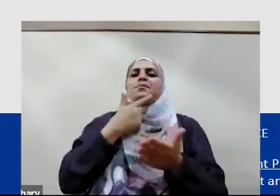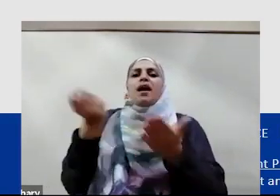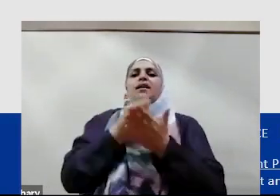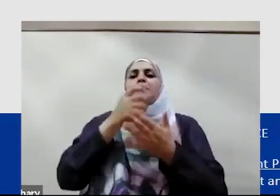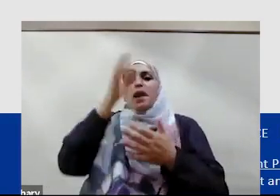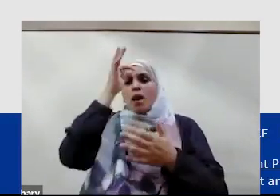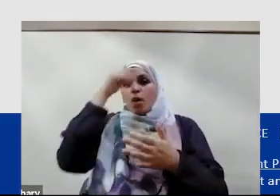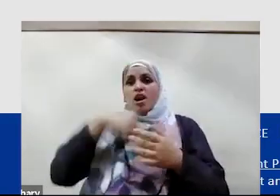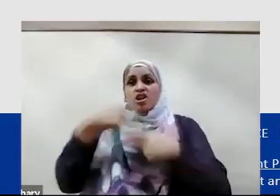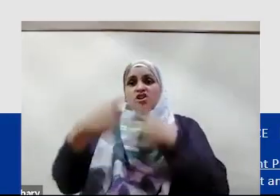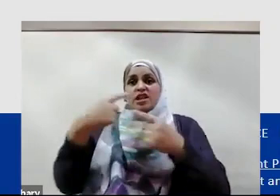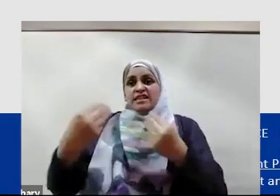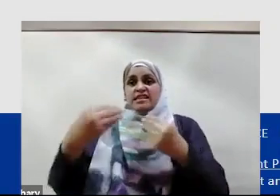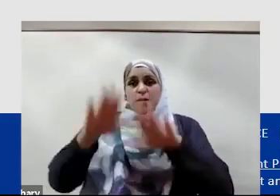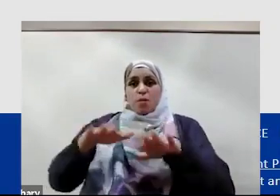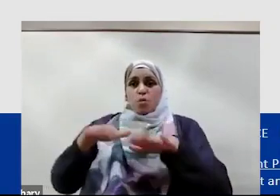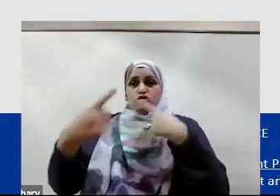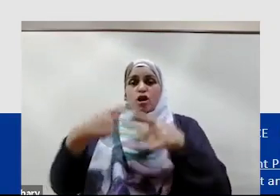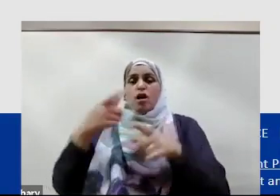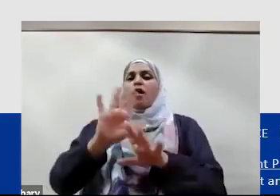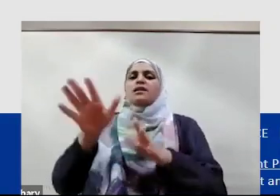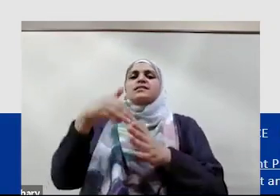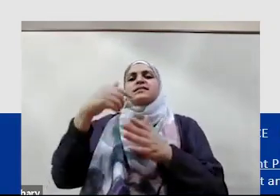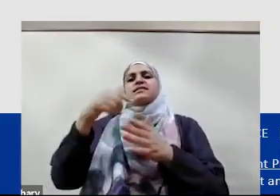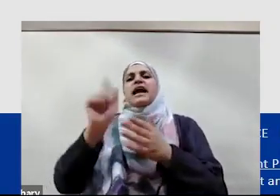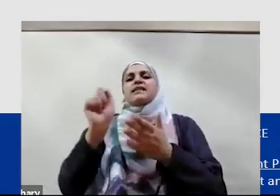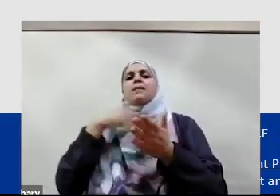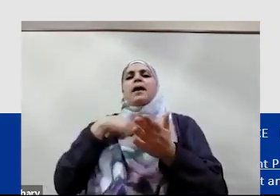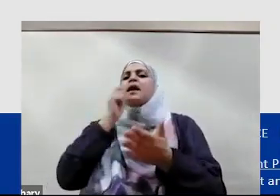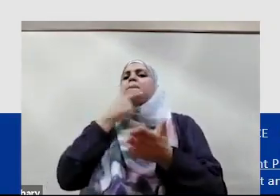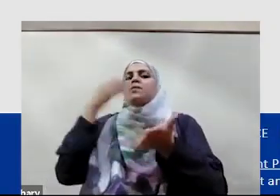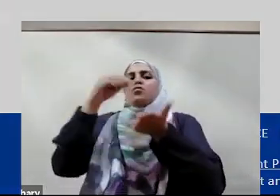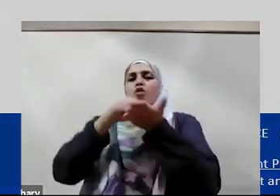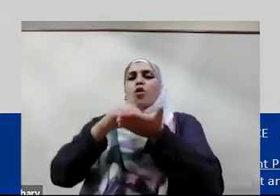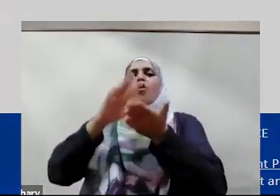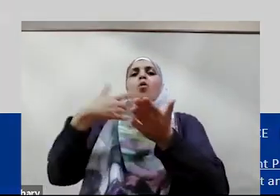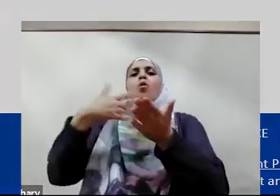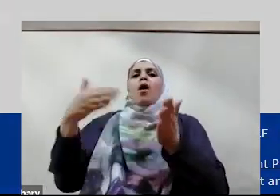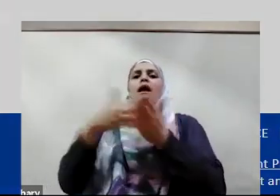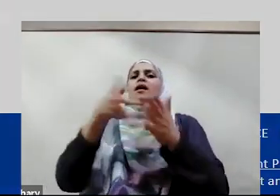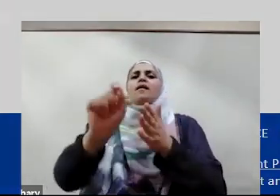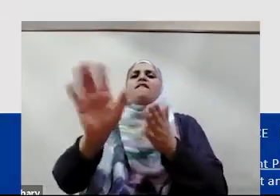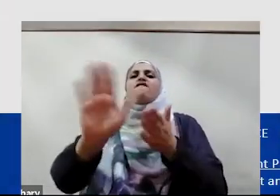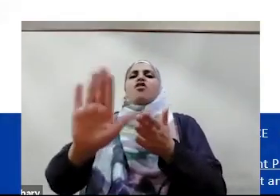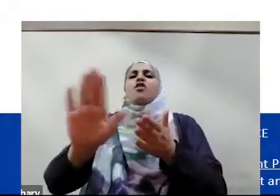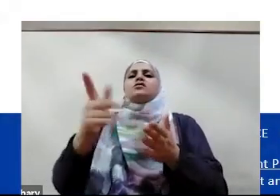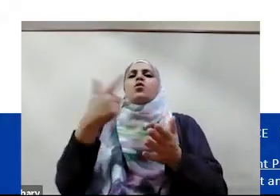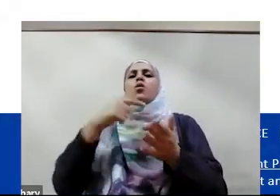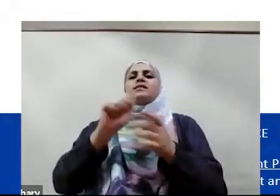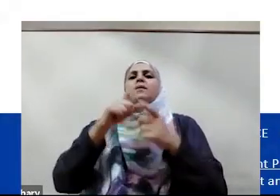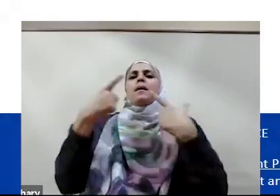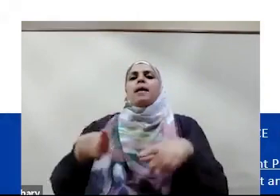بسيب الجزء التاني فاضي، ممكن احط العنوان بتاعه، ممكن اكتفي بالبلد والمدينة بس.